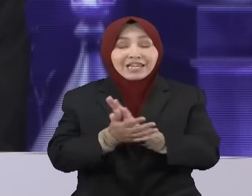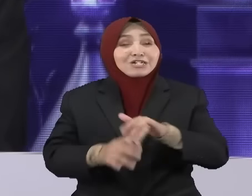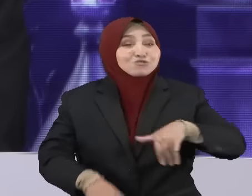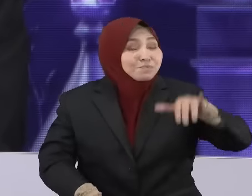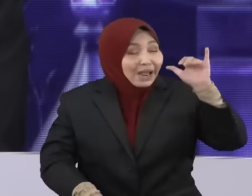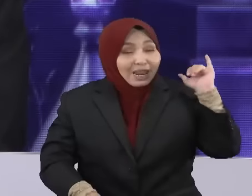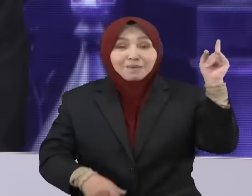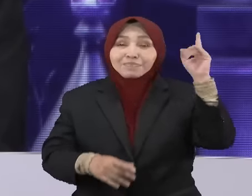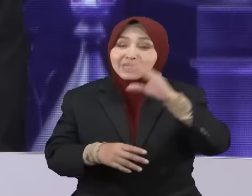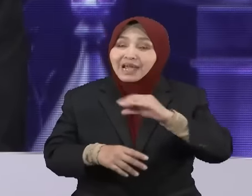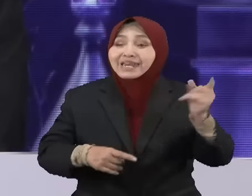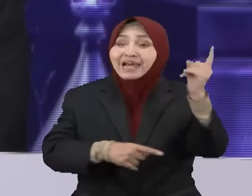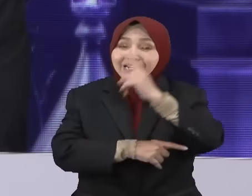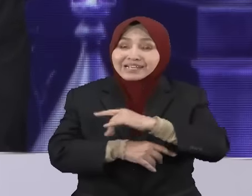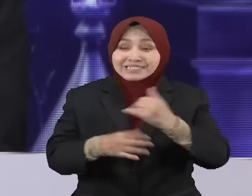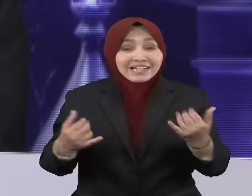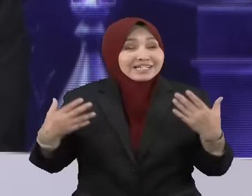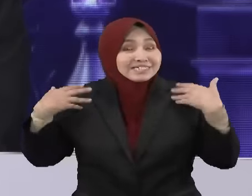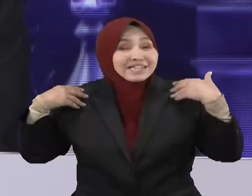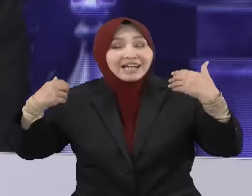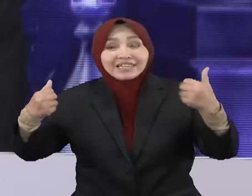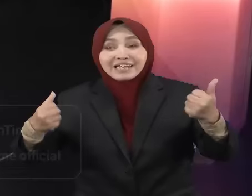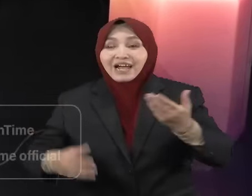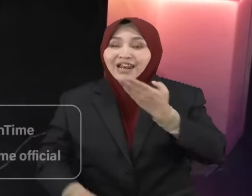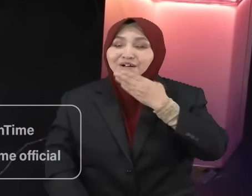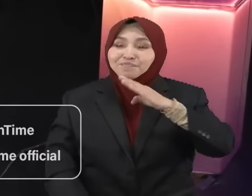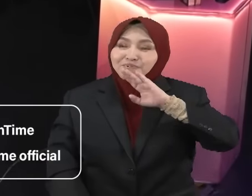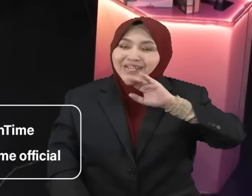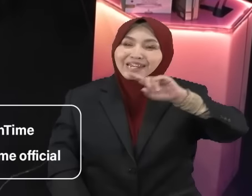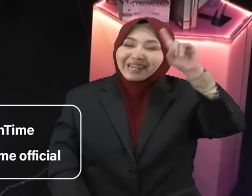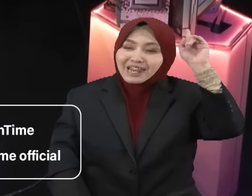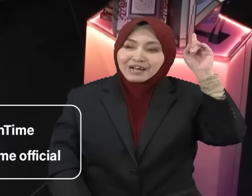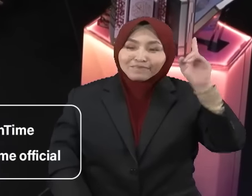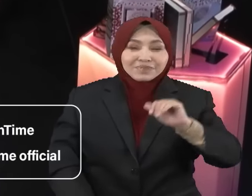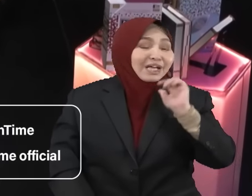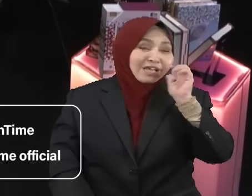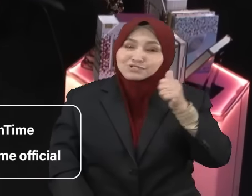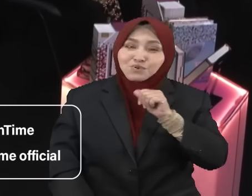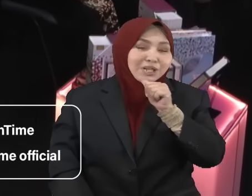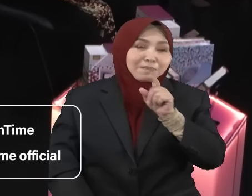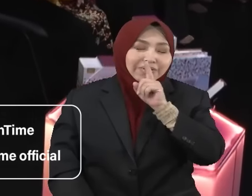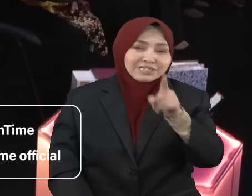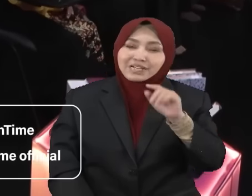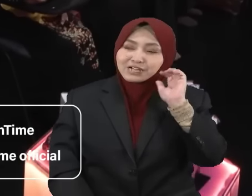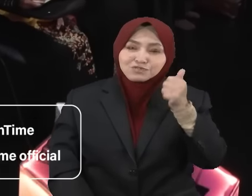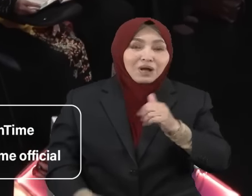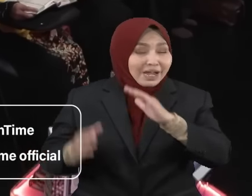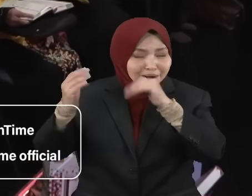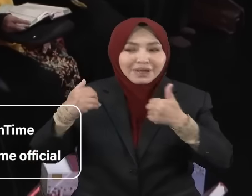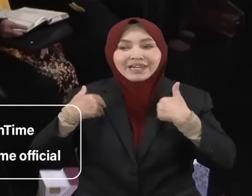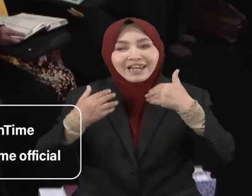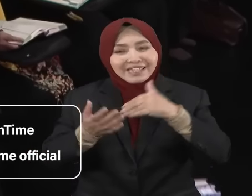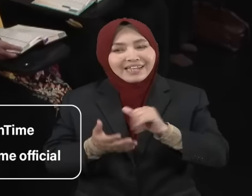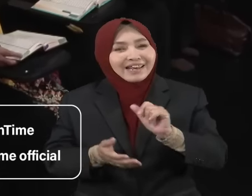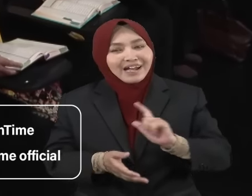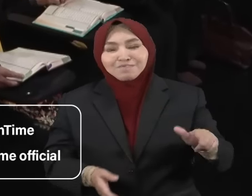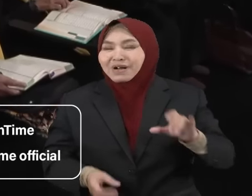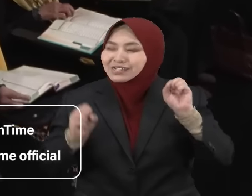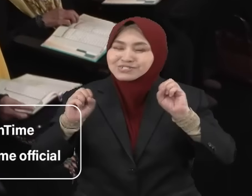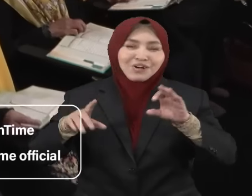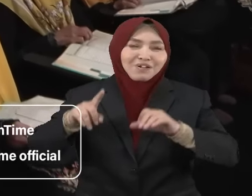hari ini alhamdulillah. Sihatlah ke? Alhamdulillah. Besok-besok tak pasti lagi Ustaz ya. Harap-harap ada lagi lah. Masya-Allah